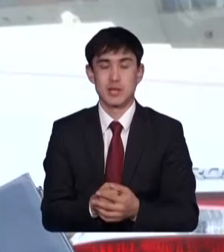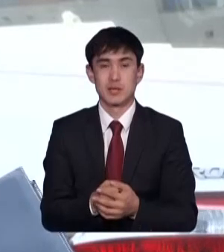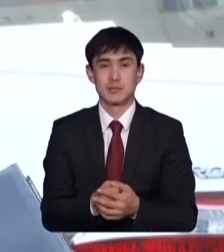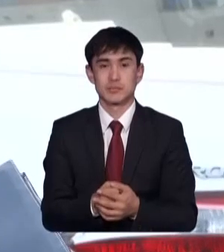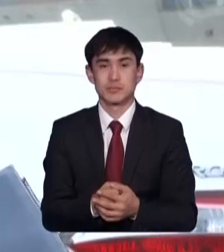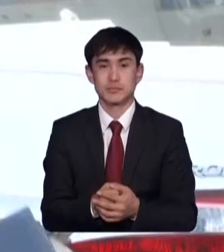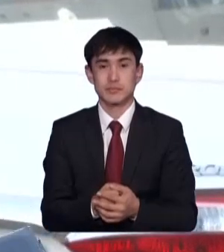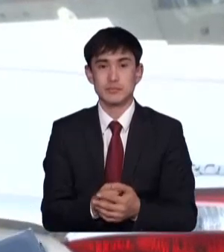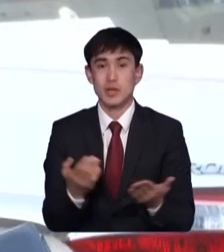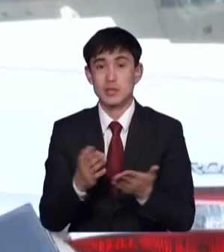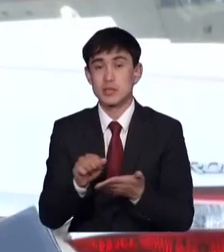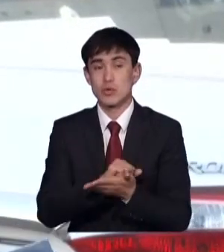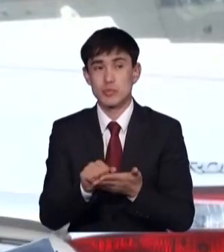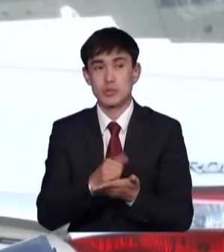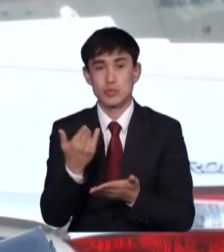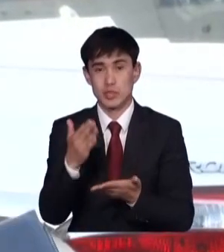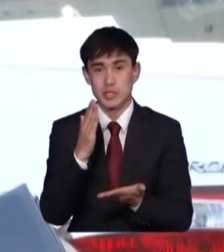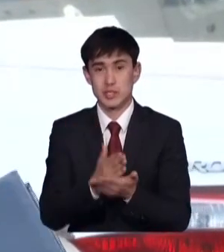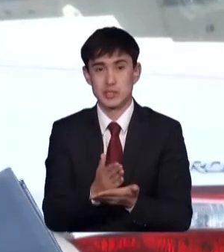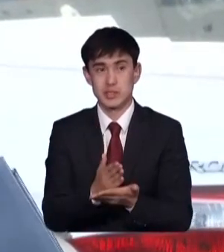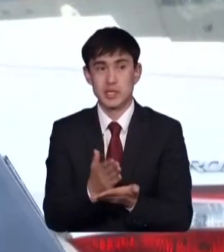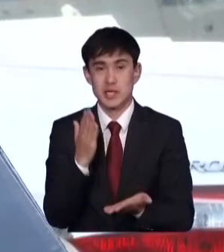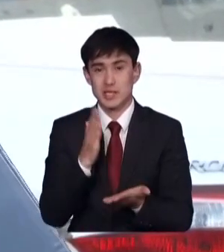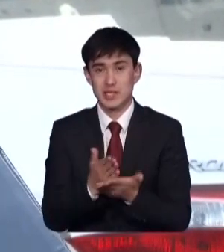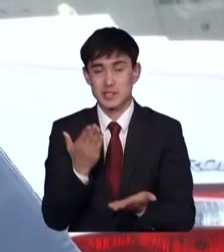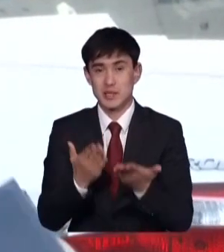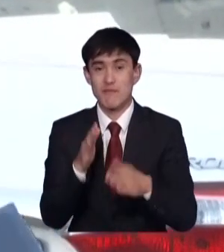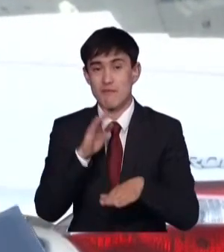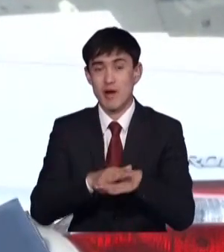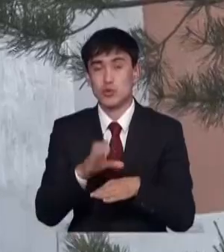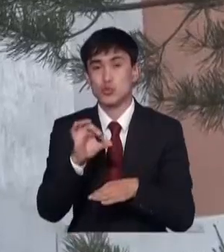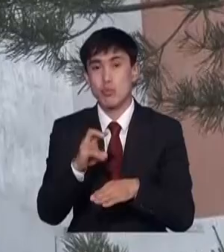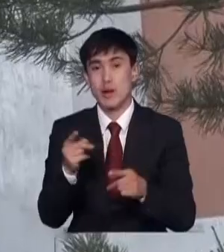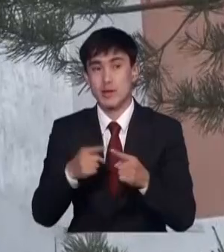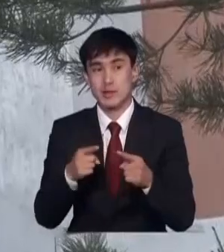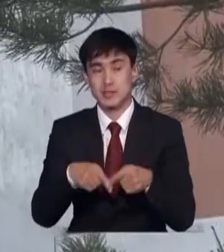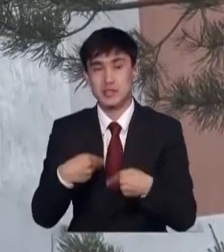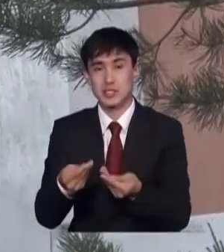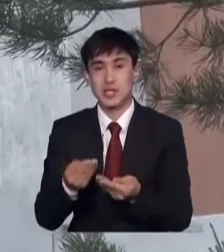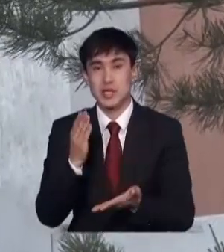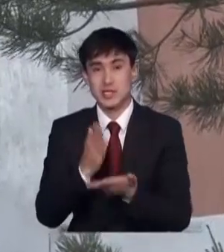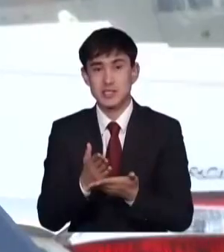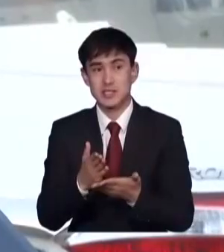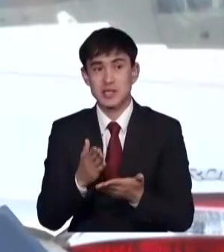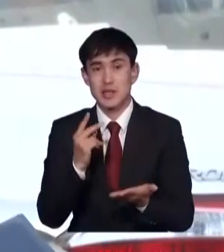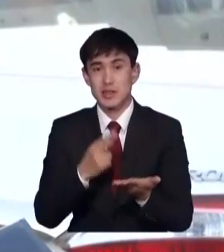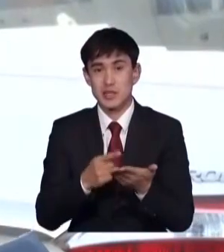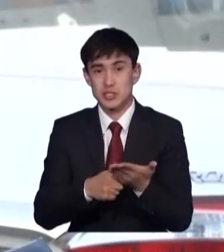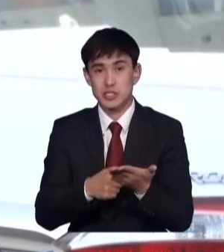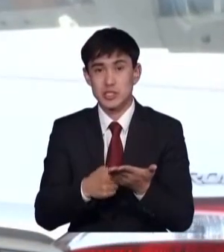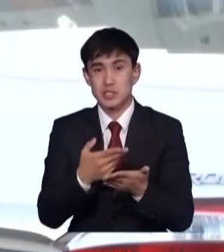что какие документы у них имеются Есть ли факт субаренды сдачи Есть ли наличие